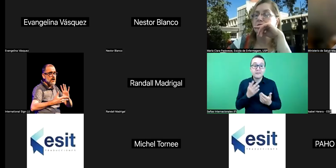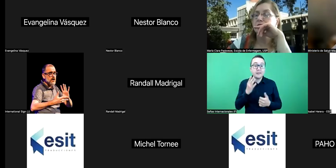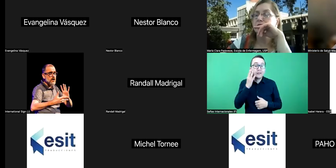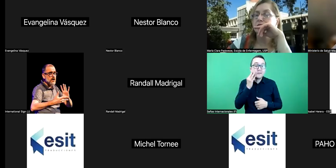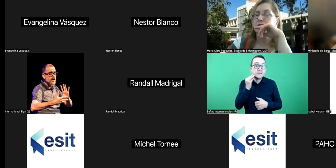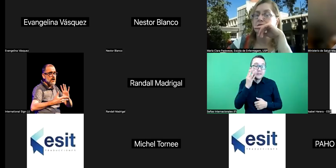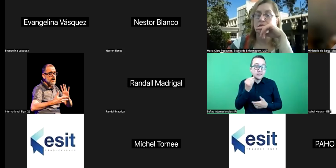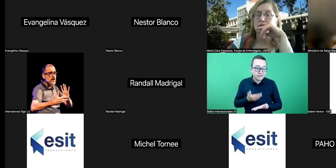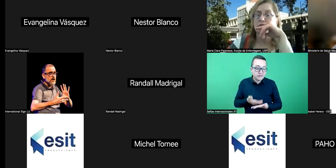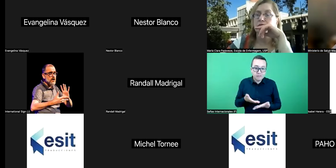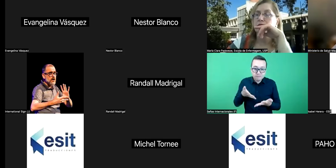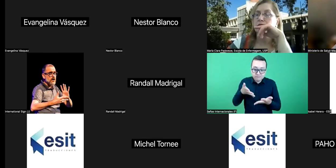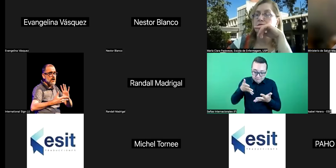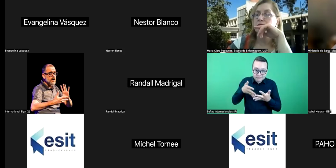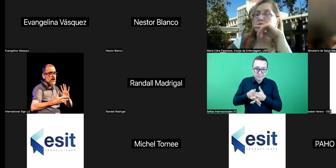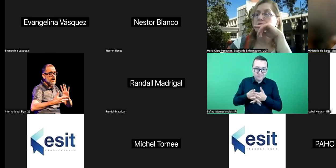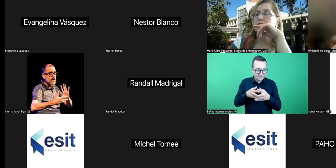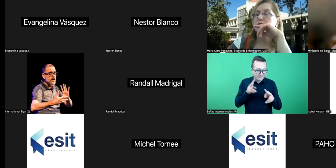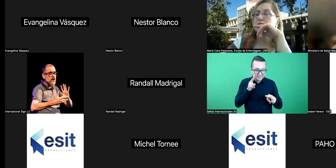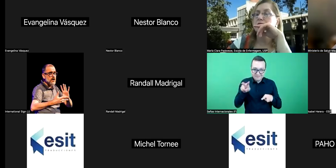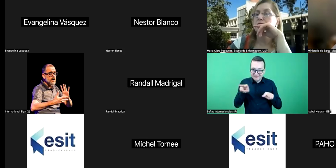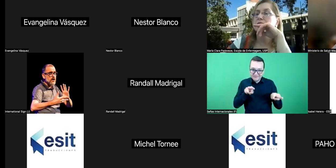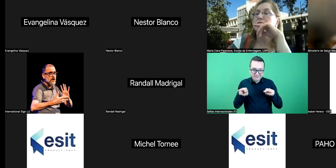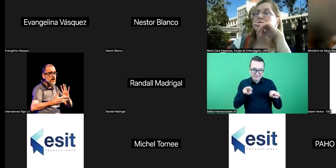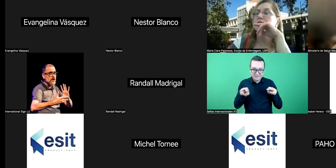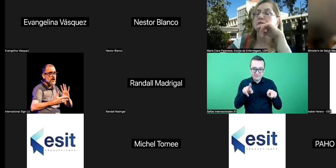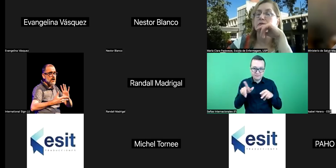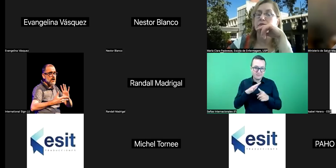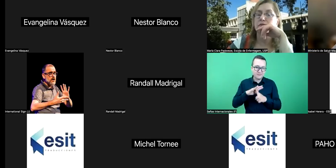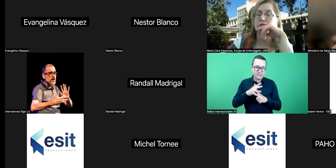expériences concrètes, des opportunités concrètes,